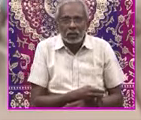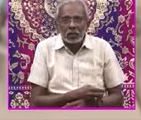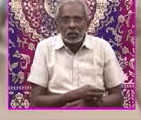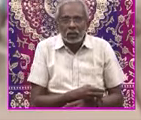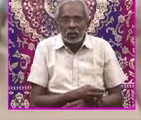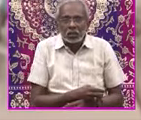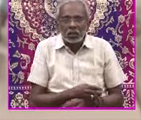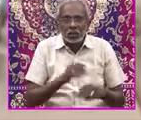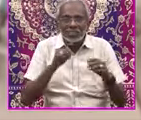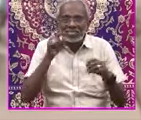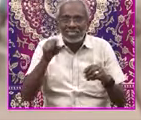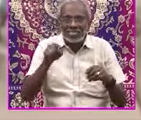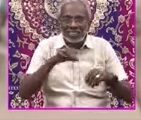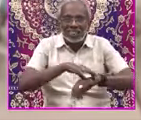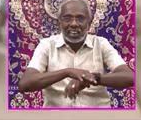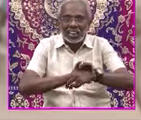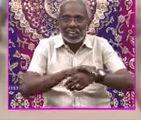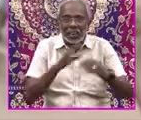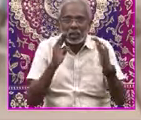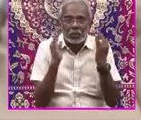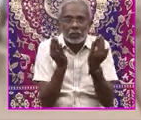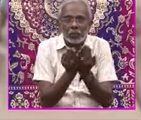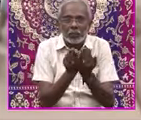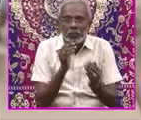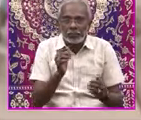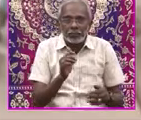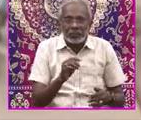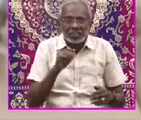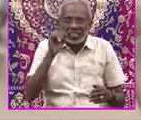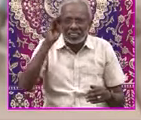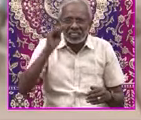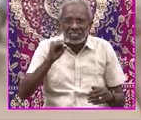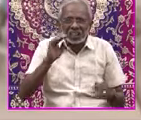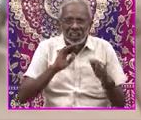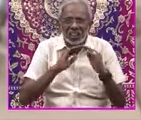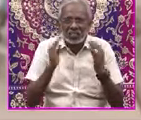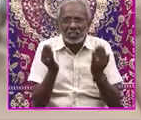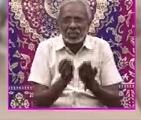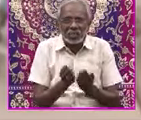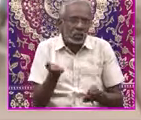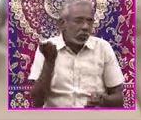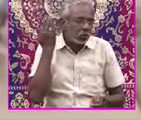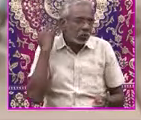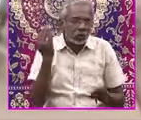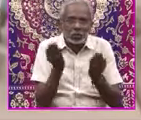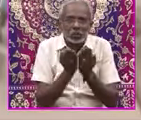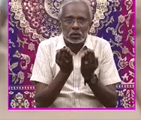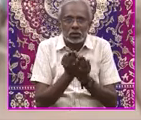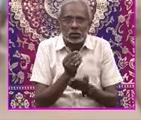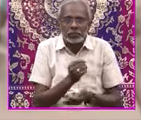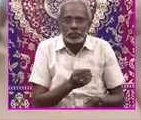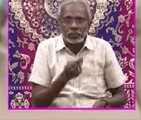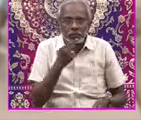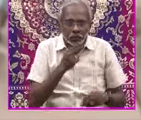வகையை சார்ந்தது. சிற்றிலக்கியம் என்றால் என்ன என்பது பற்றி சென்ற வகுப்பிலேயே அறிந்திருப்பீர்கள். இருந்தாலும் மீண்டும்